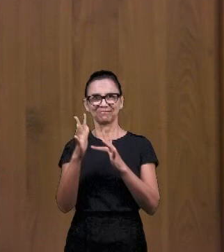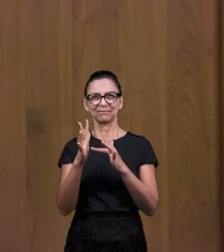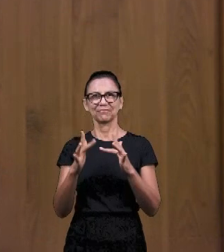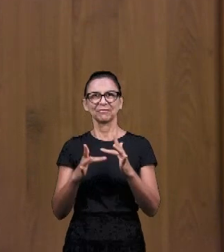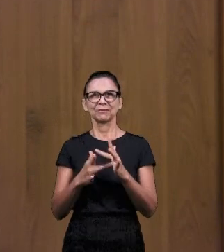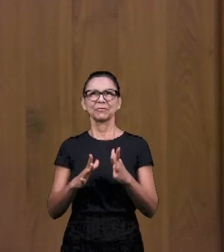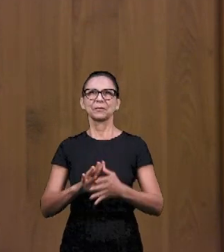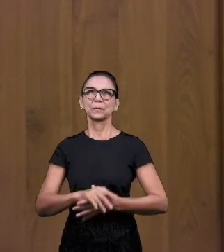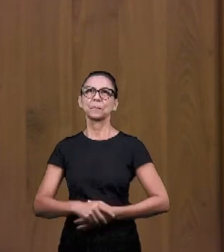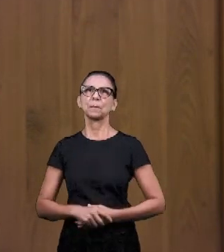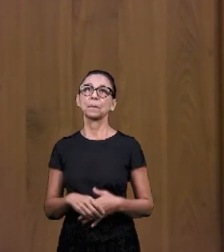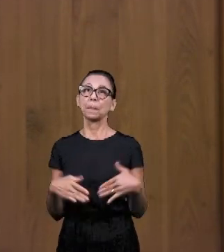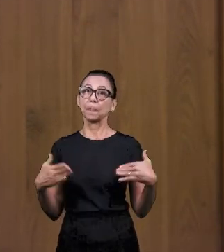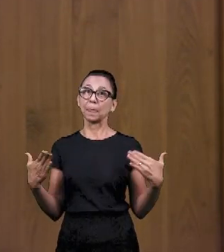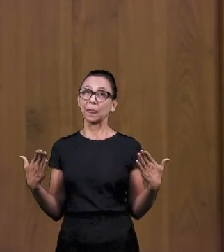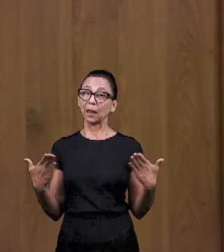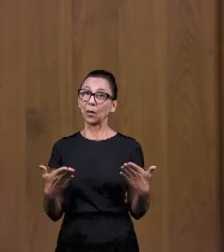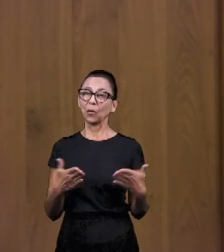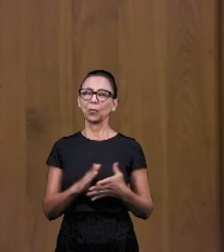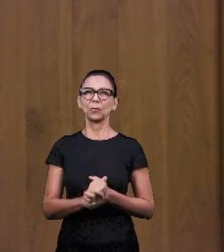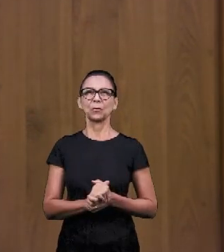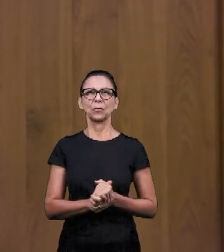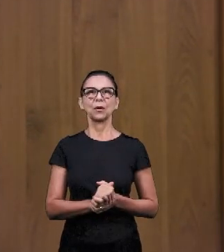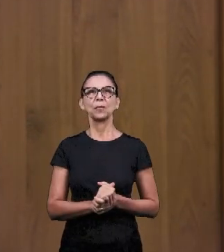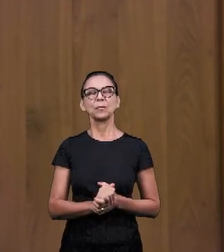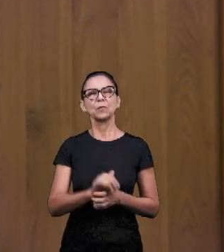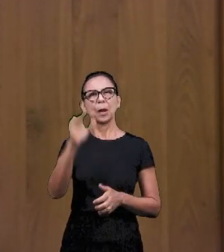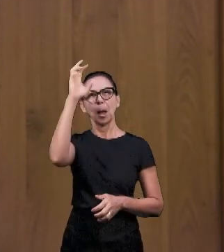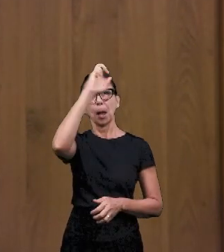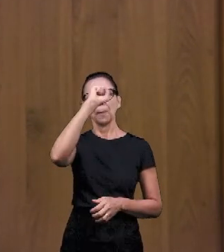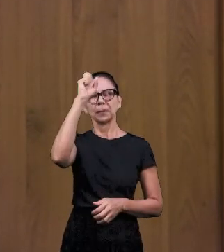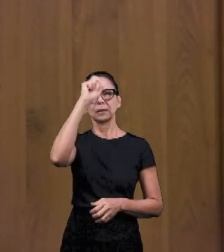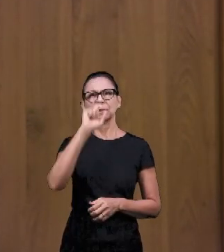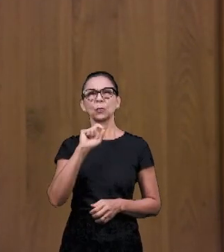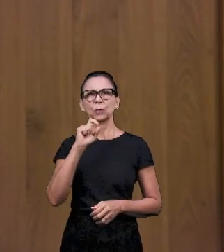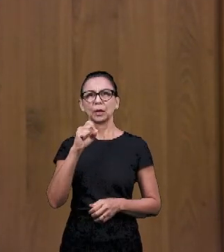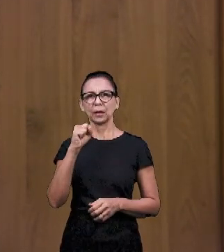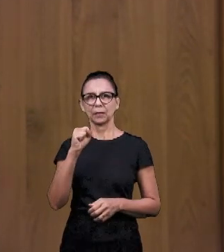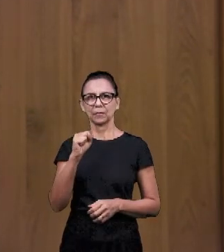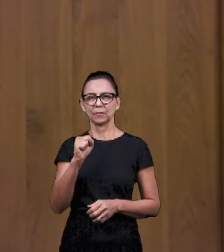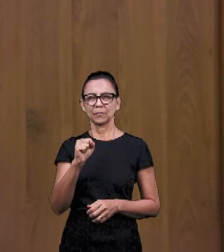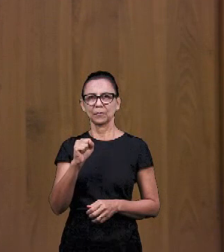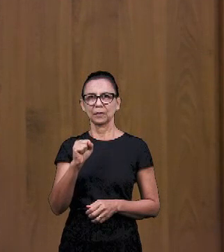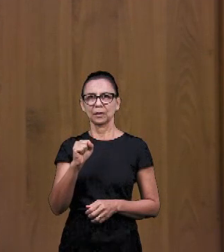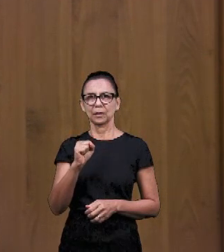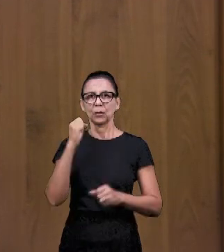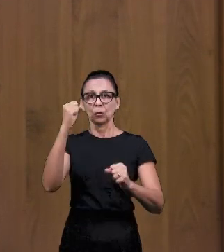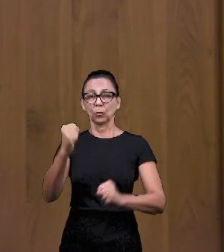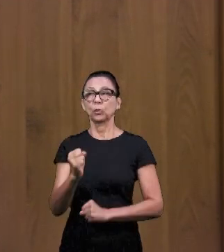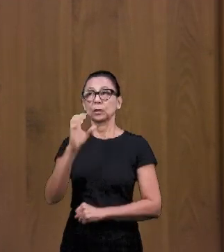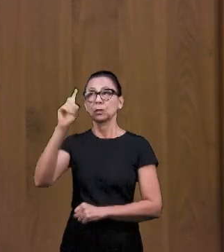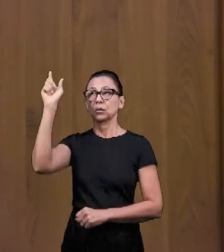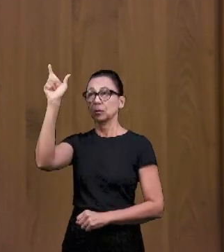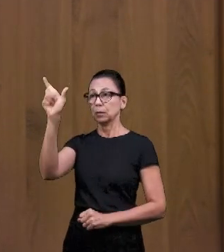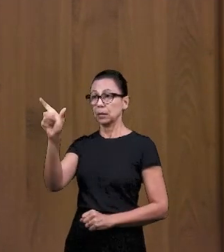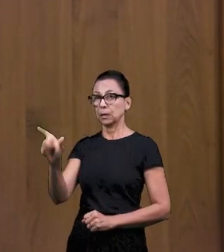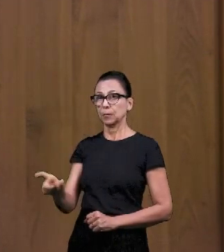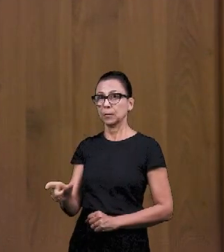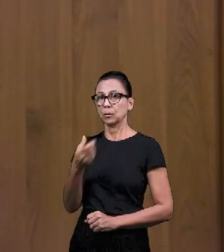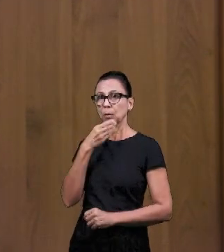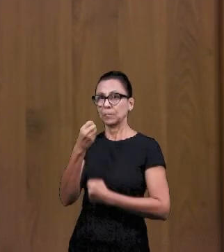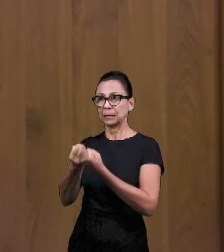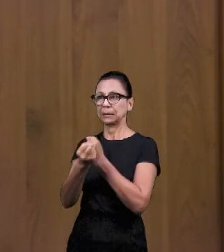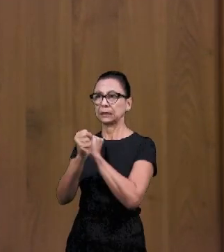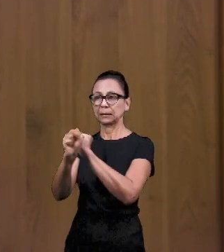nous allons parler sur le pouvoir de Dieu dans la vie de Samson. Et cette étude porte sur le Saint-Esprit dans la vie de Samson.